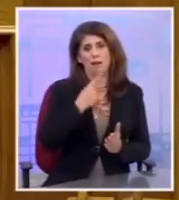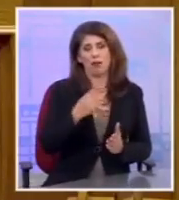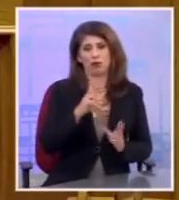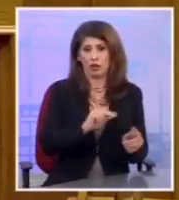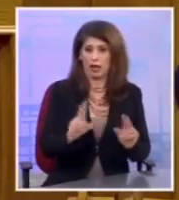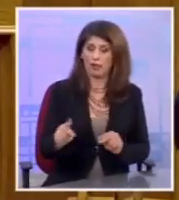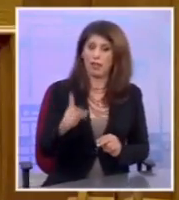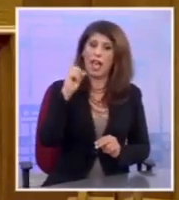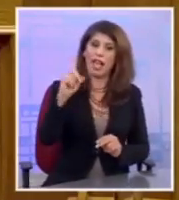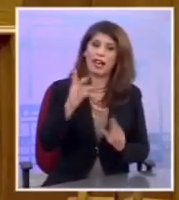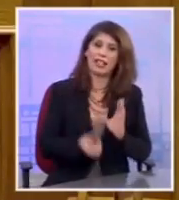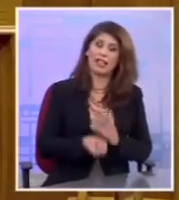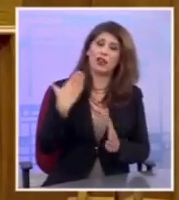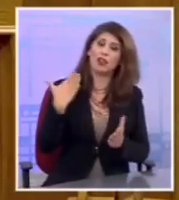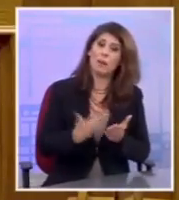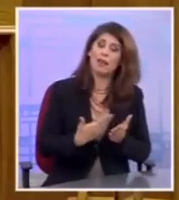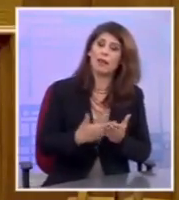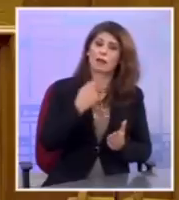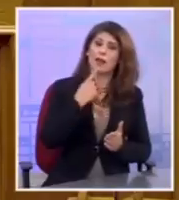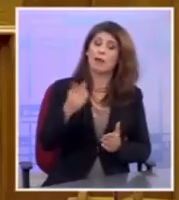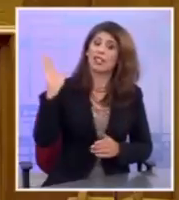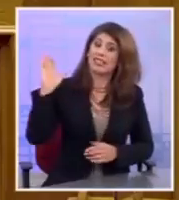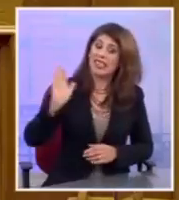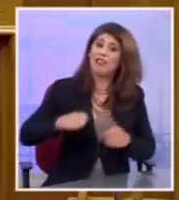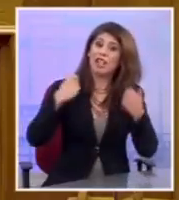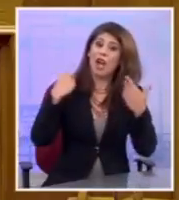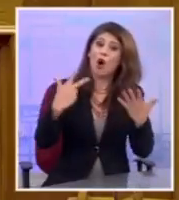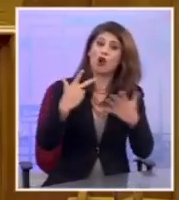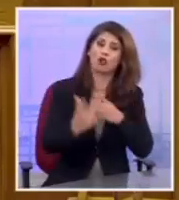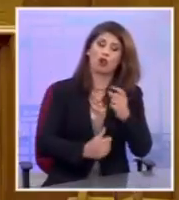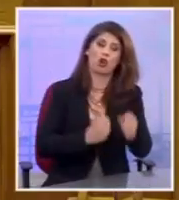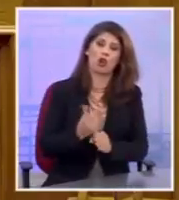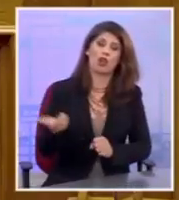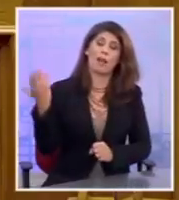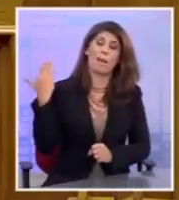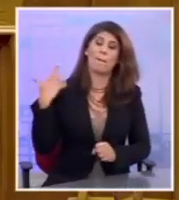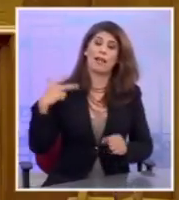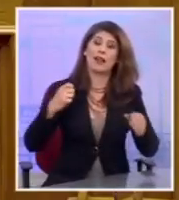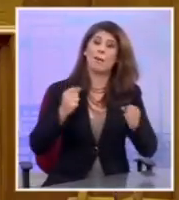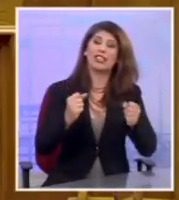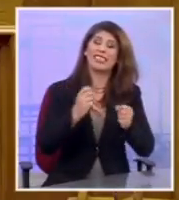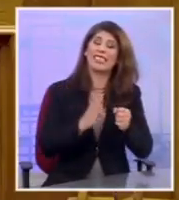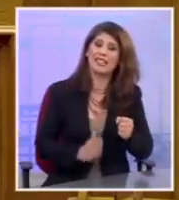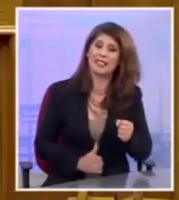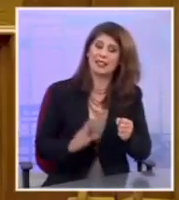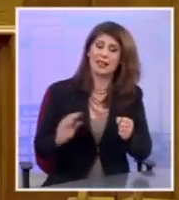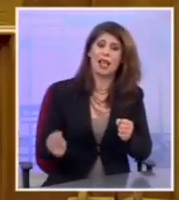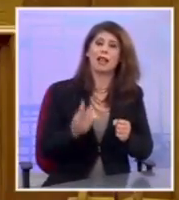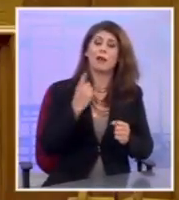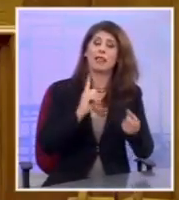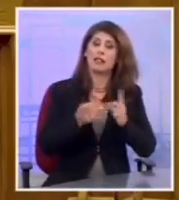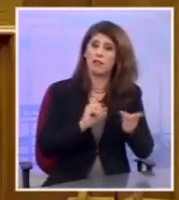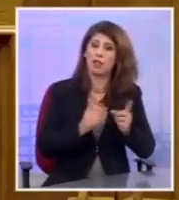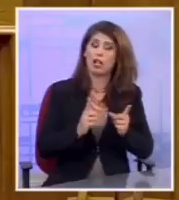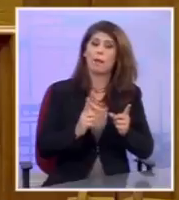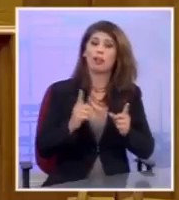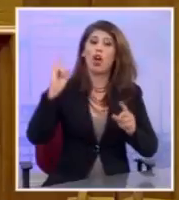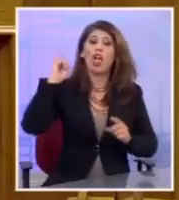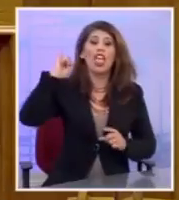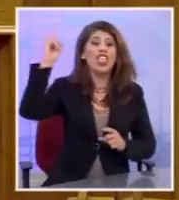μόνο ένα καινούριο επιχείρημα. Γιατί τα τελευταία 8 χρόνια πριν από την κρίση έγινε μια συμφωνία με το